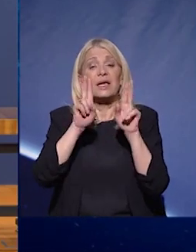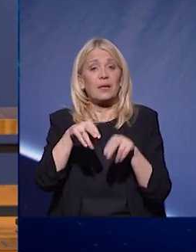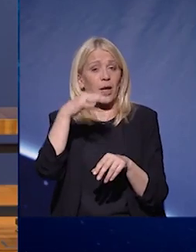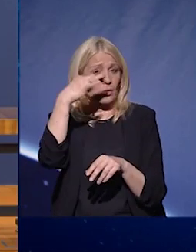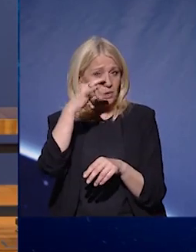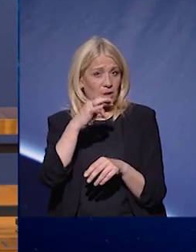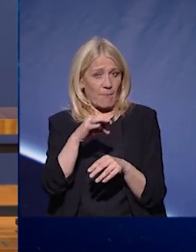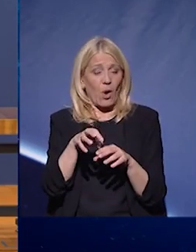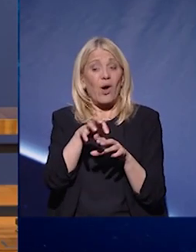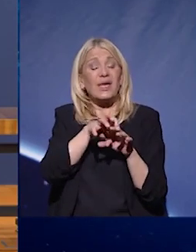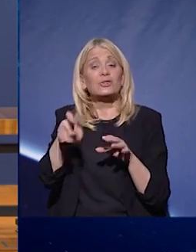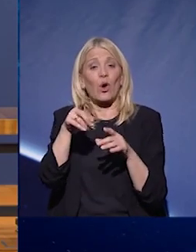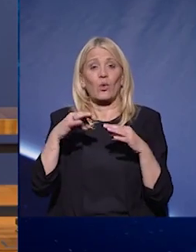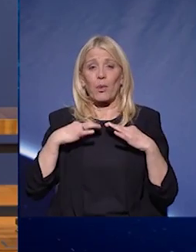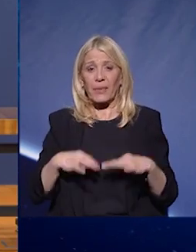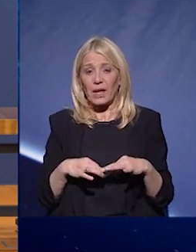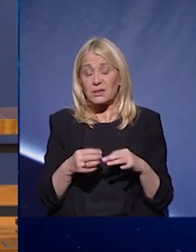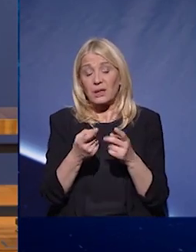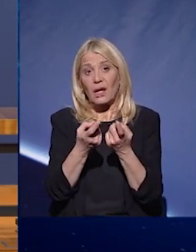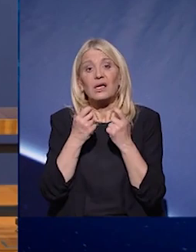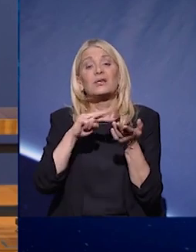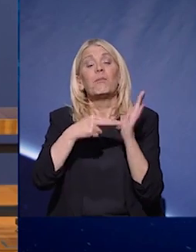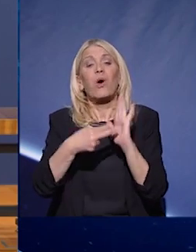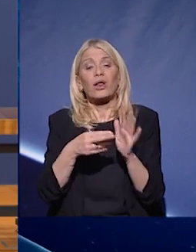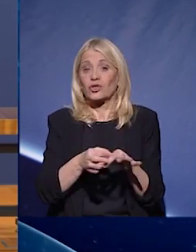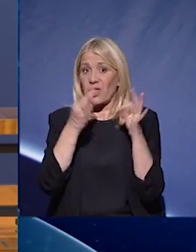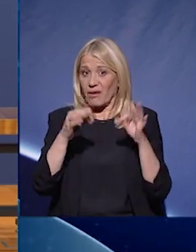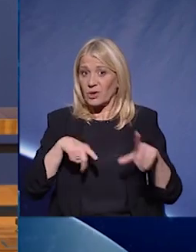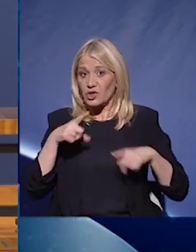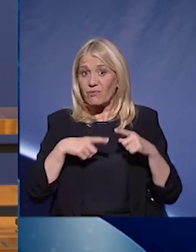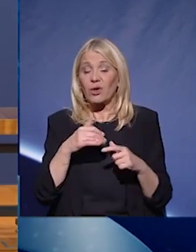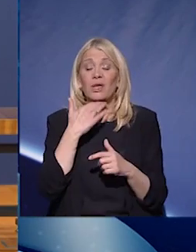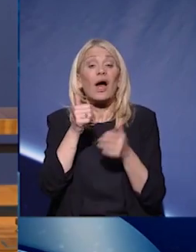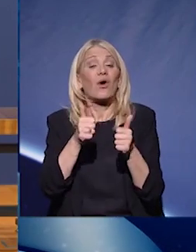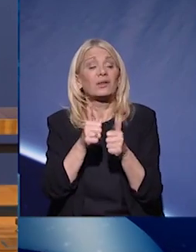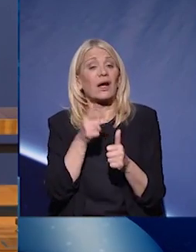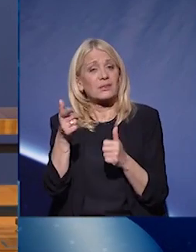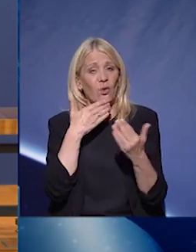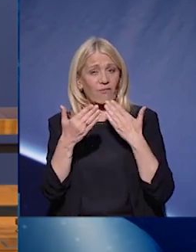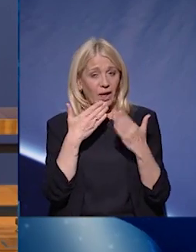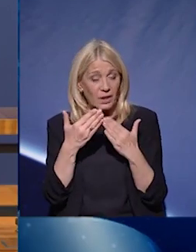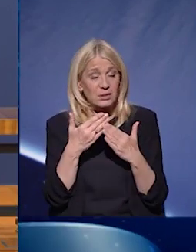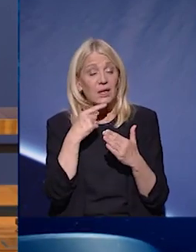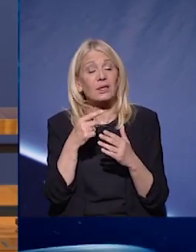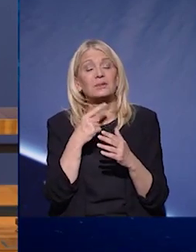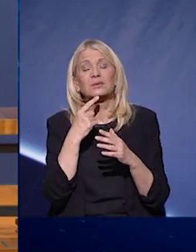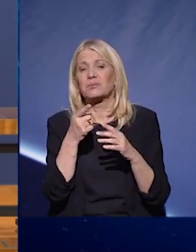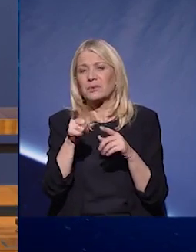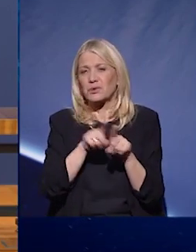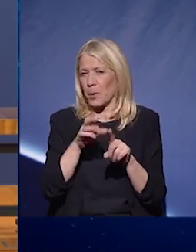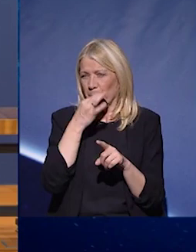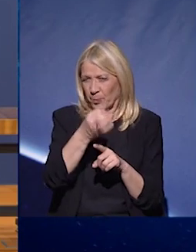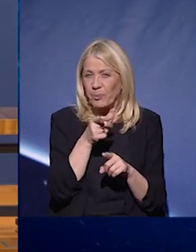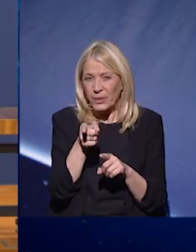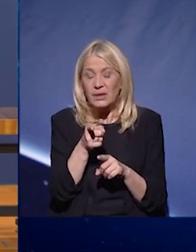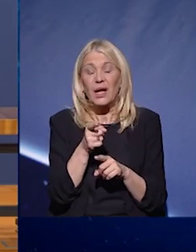da izoluju predsednika iz političkog javnog života, iako je danas on na konferenciji za medije, isto su mu postavili to